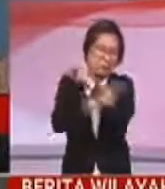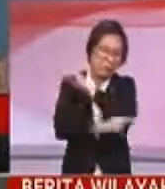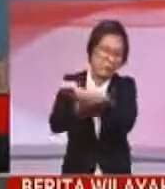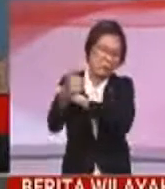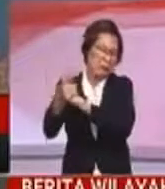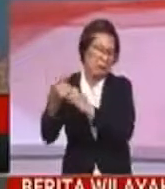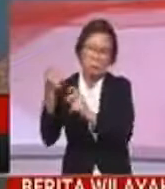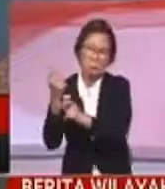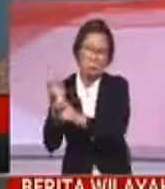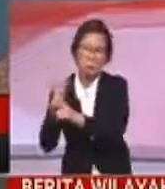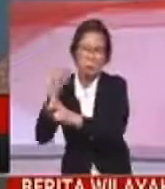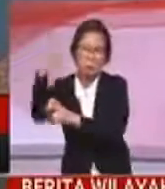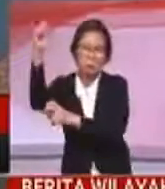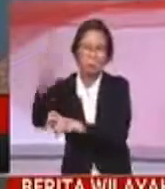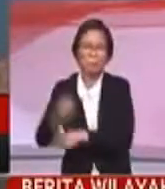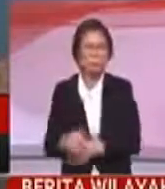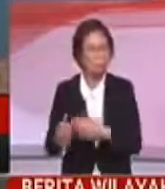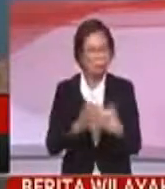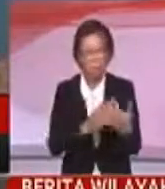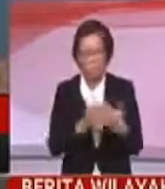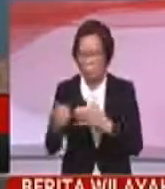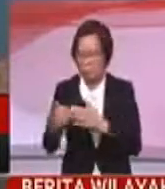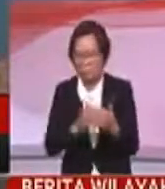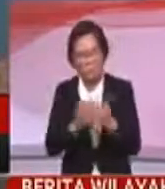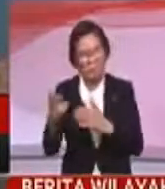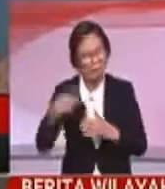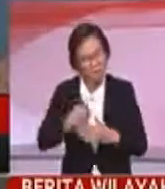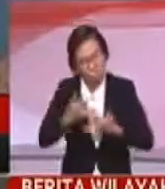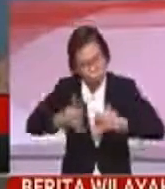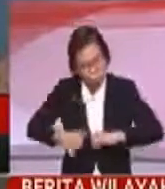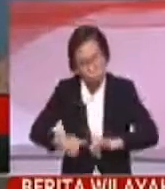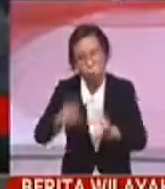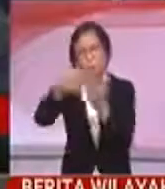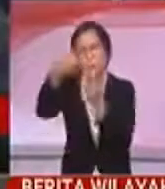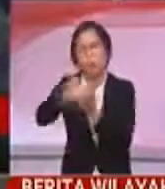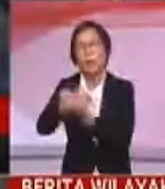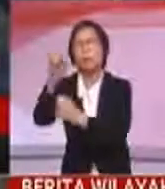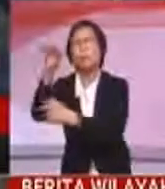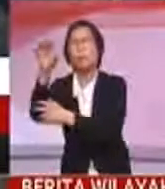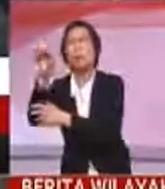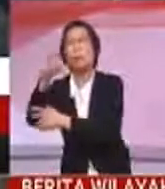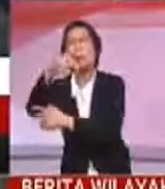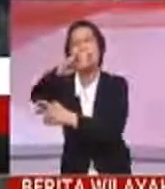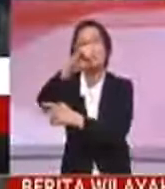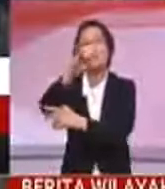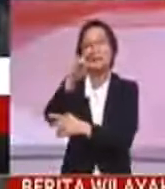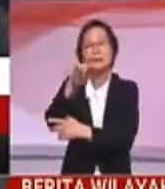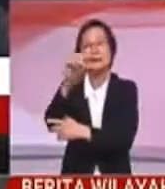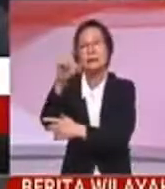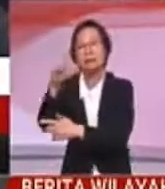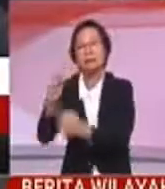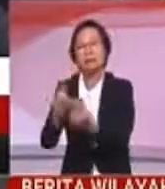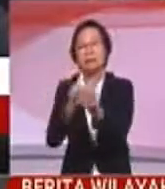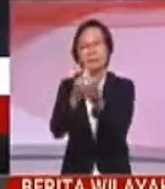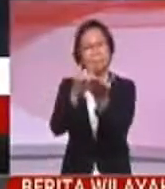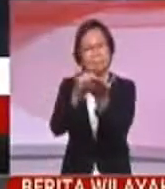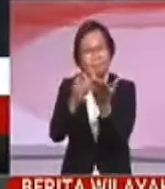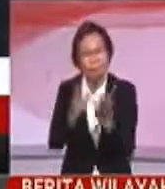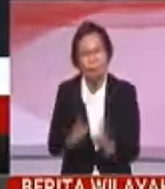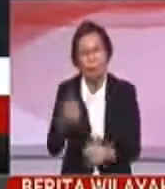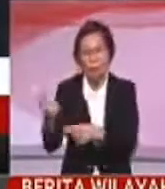tapi itu bukanlah jadi penghalang nya untuk kita meneruskan berprogram jendela nih beliau ditemui media selepas perjumpaan